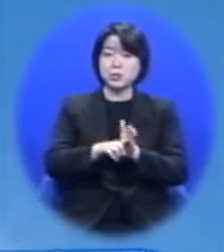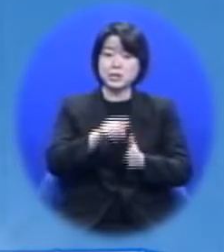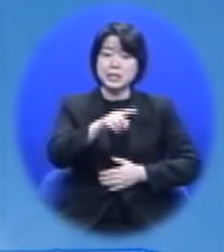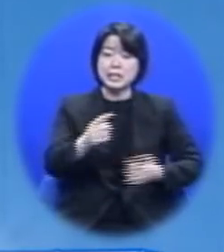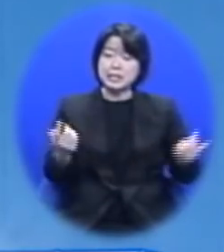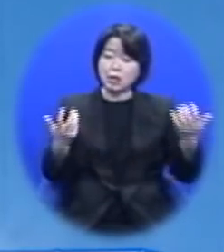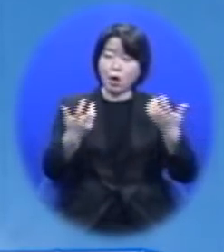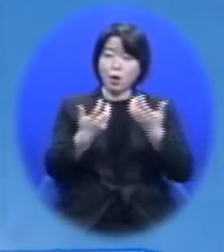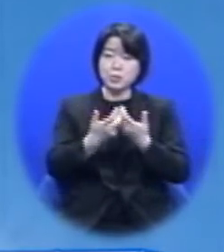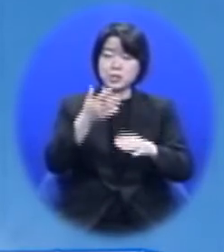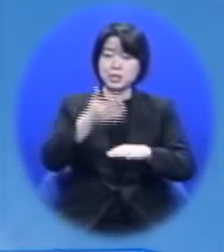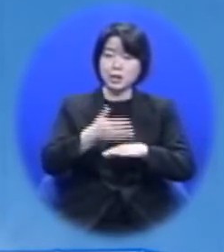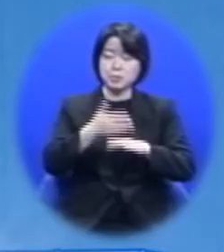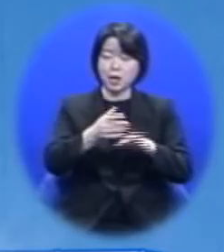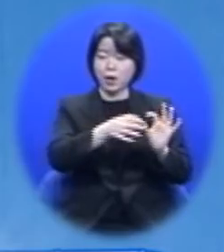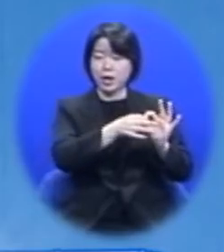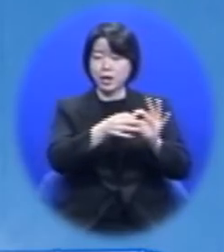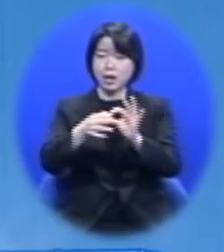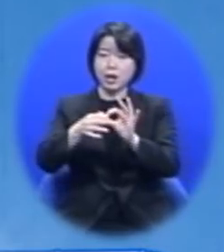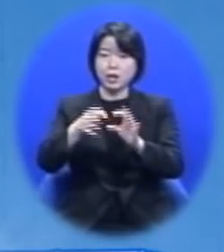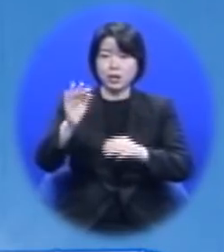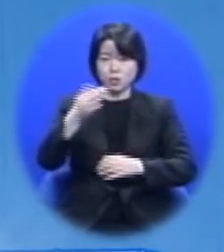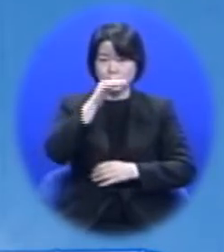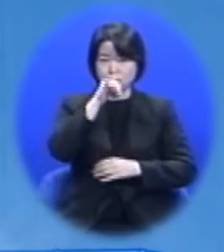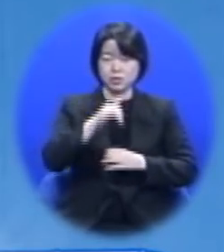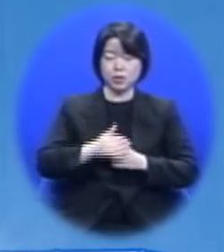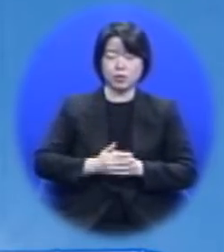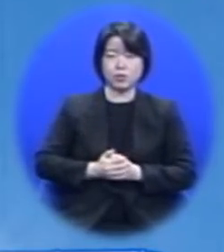넘치는 감사와 직결되어 있습니다.